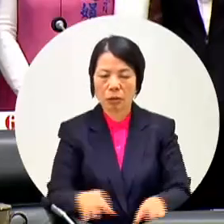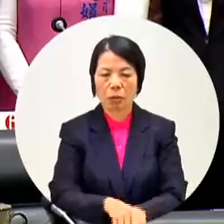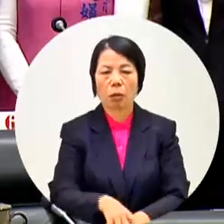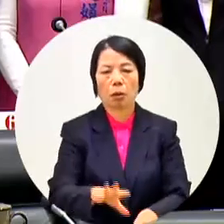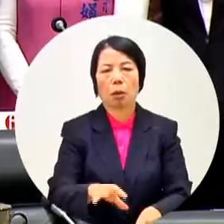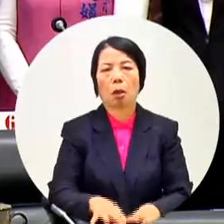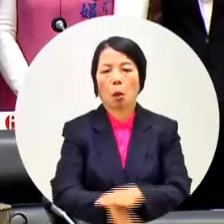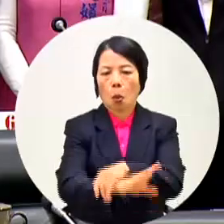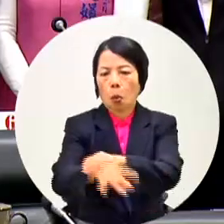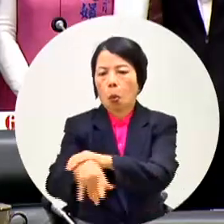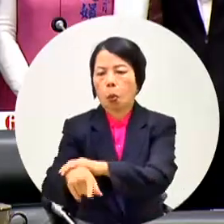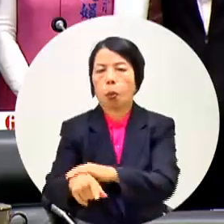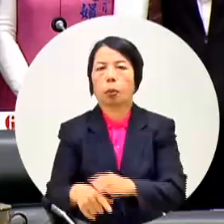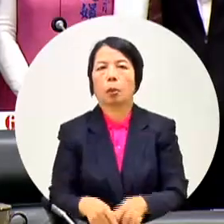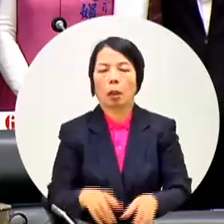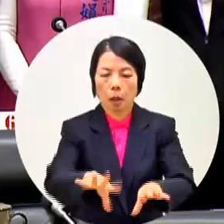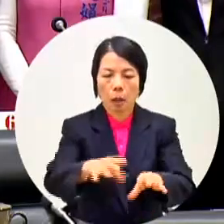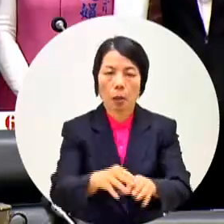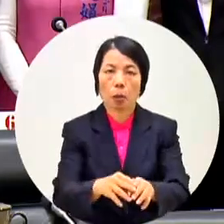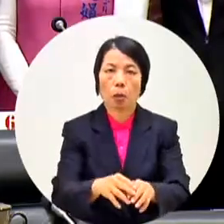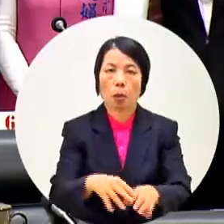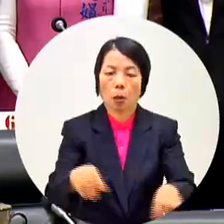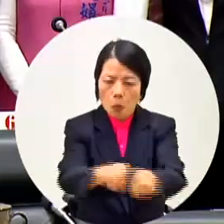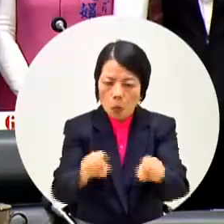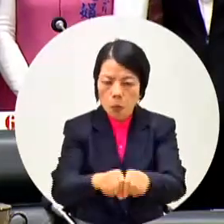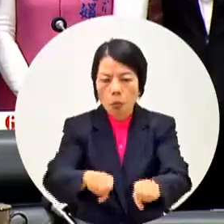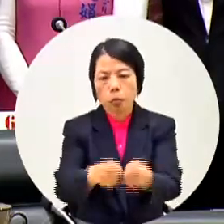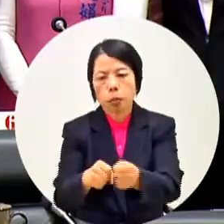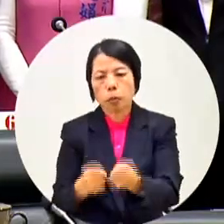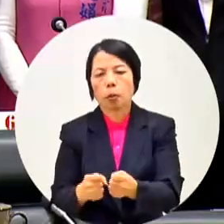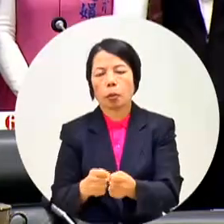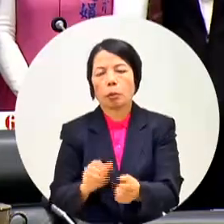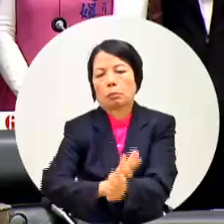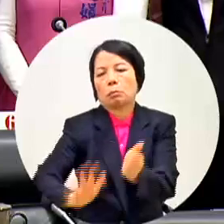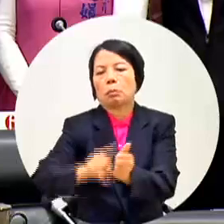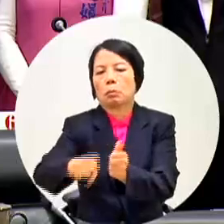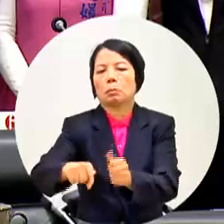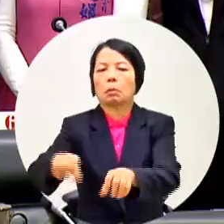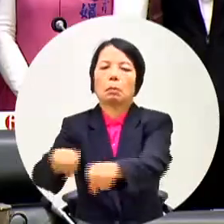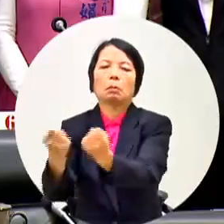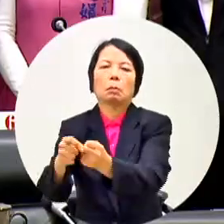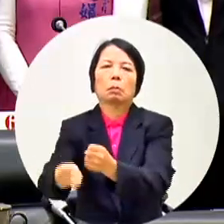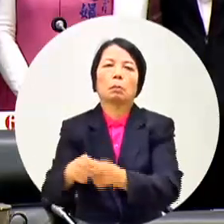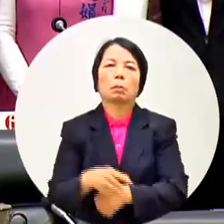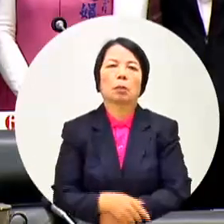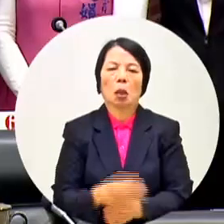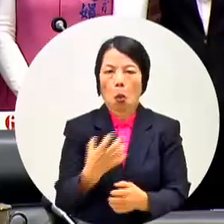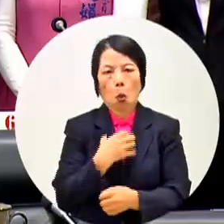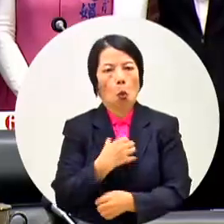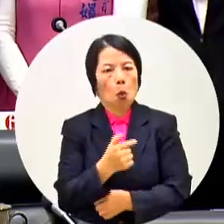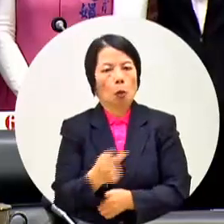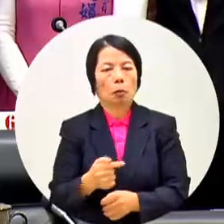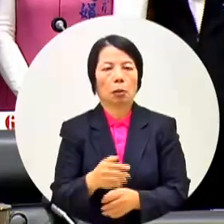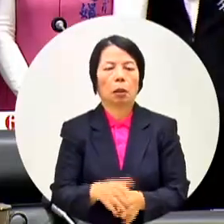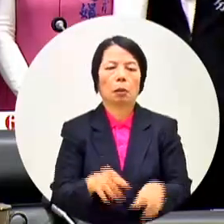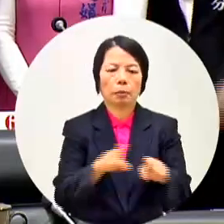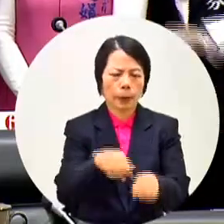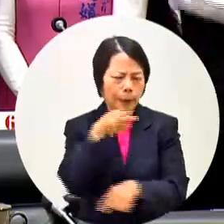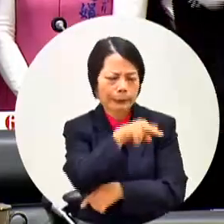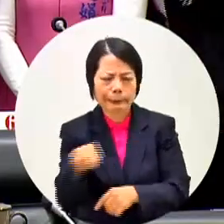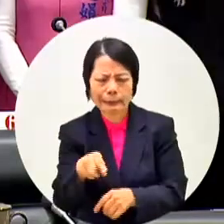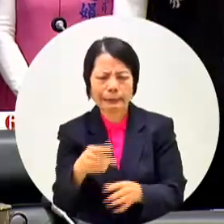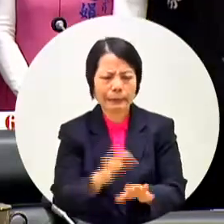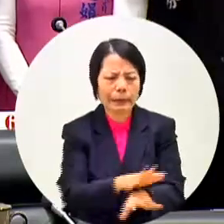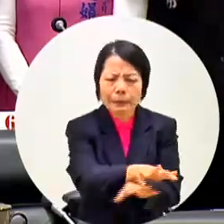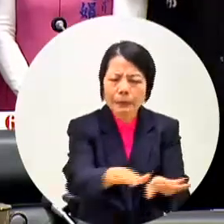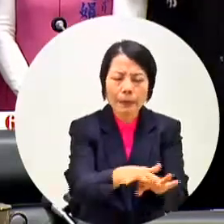造成的掏空？这才是更危险的，这个都是我们看不到，平常看不到也摸不着的。亚金要在这边拜